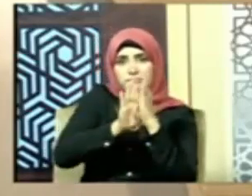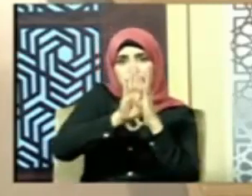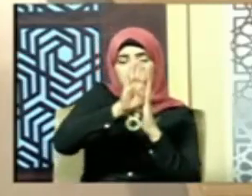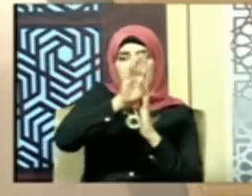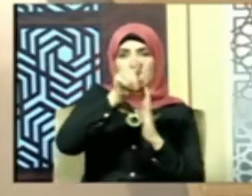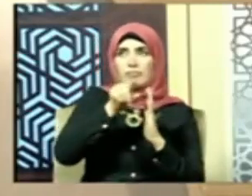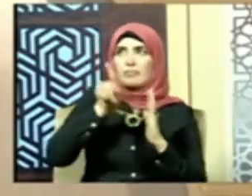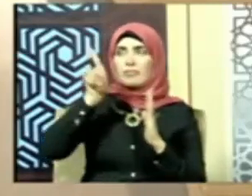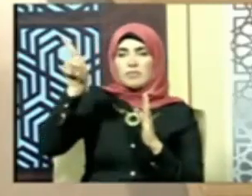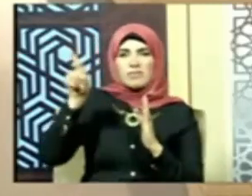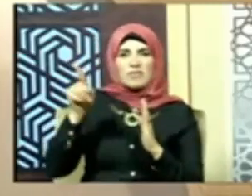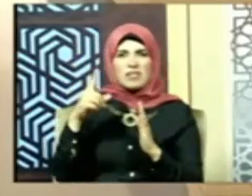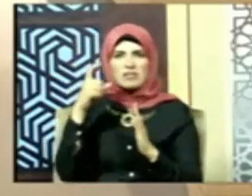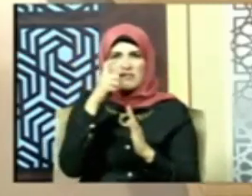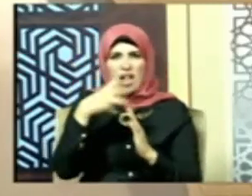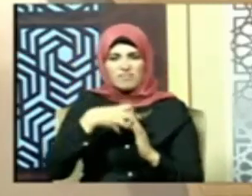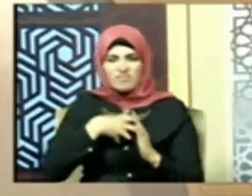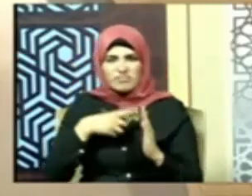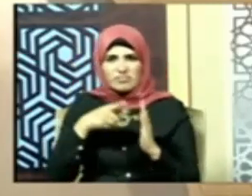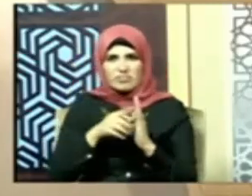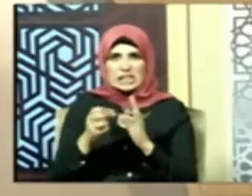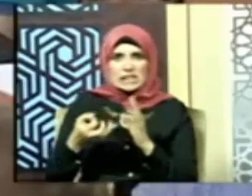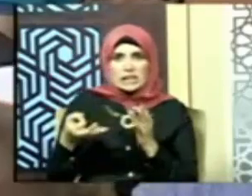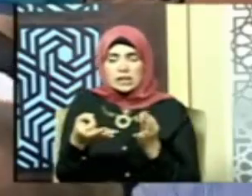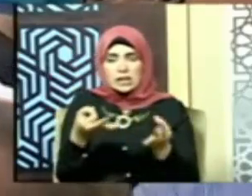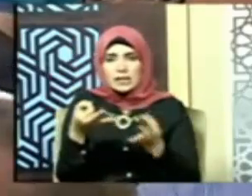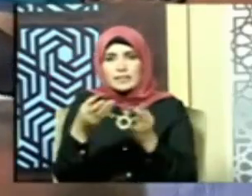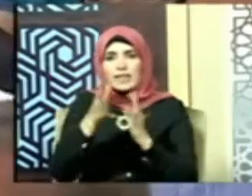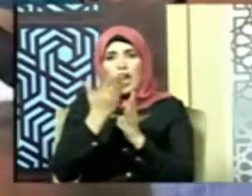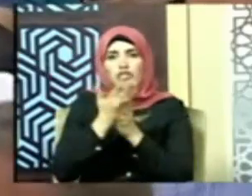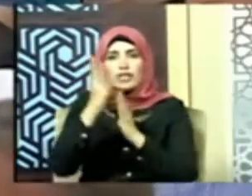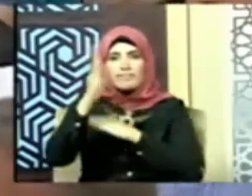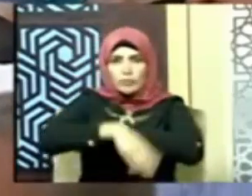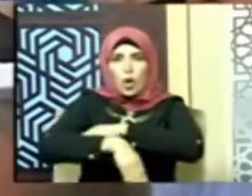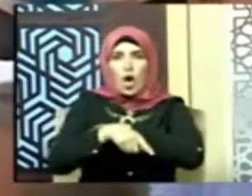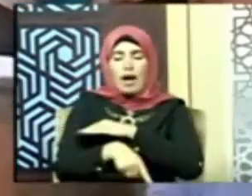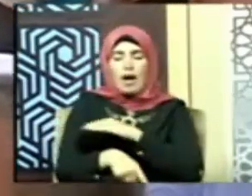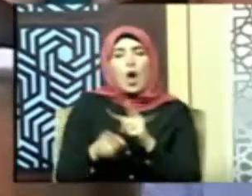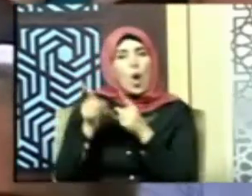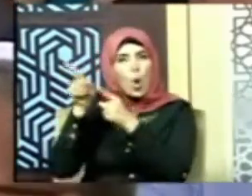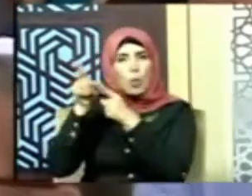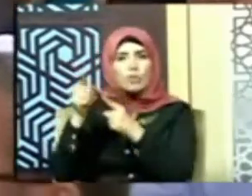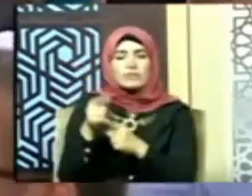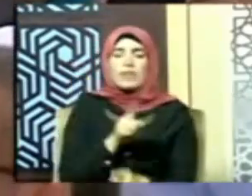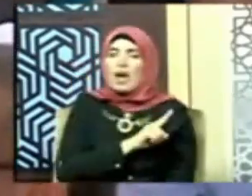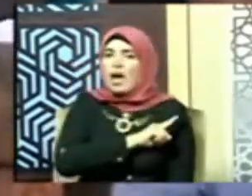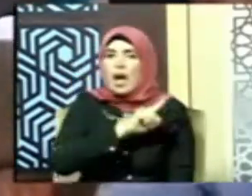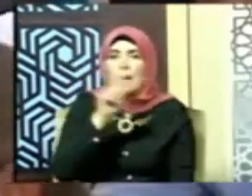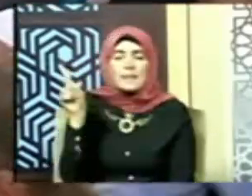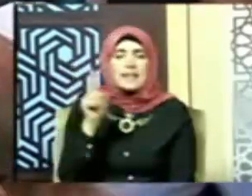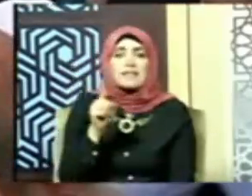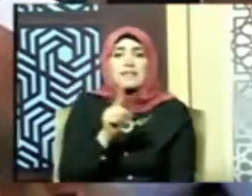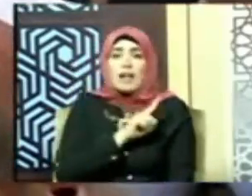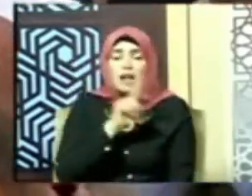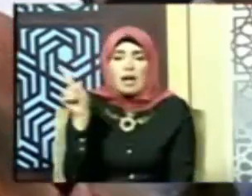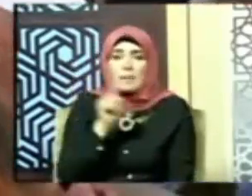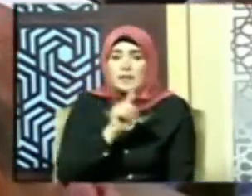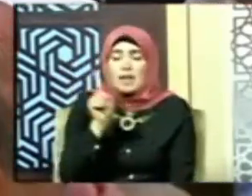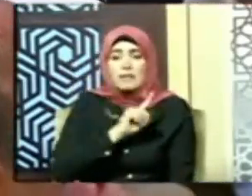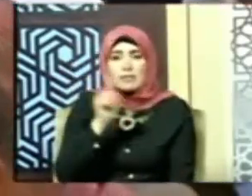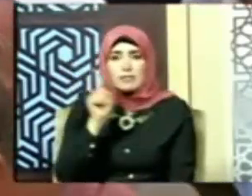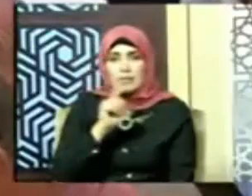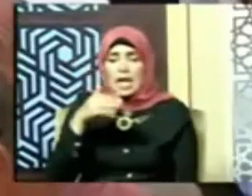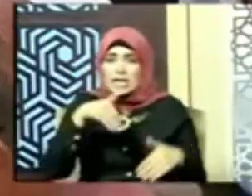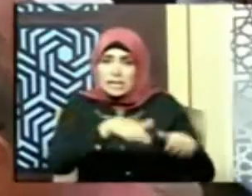حقيقية ببناء حقيقي. هؤلاء لن يتركوا مصر